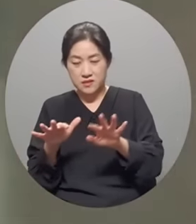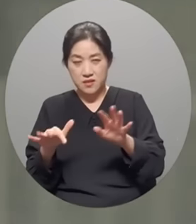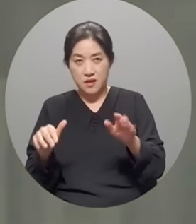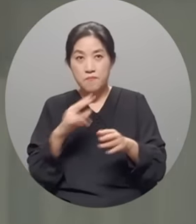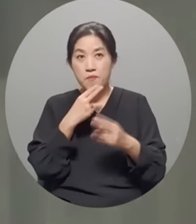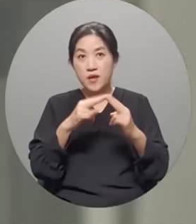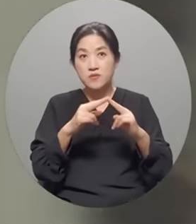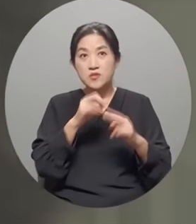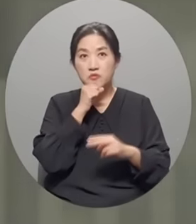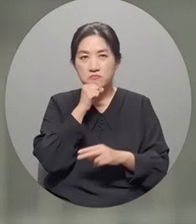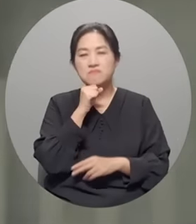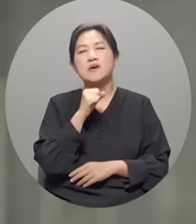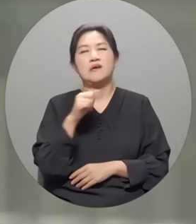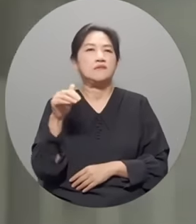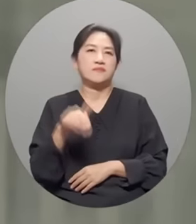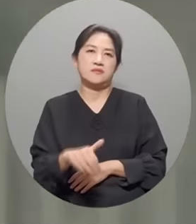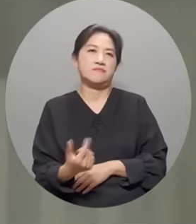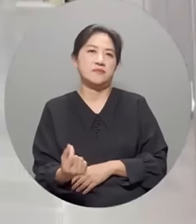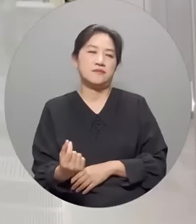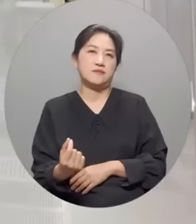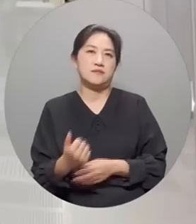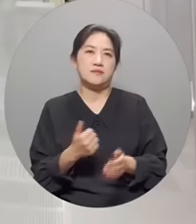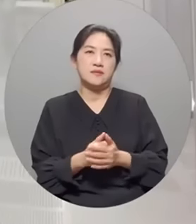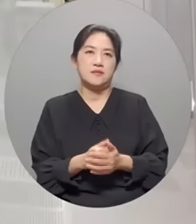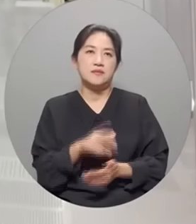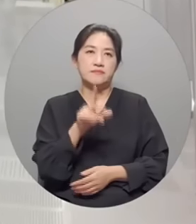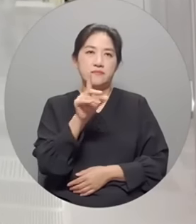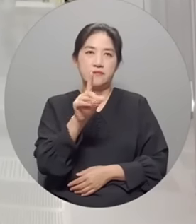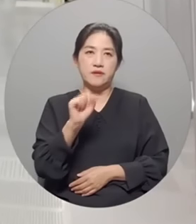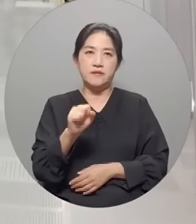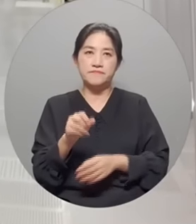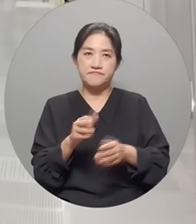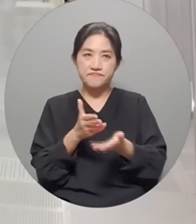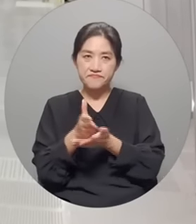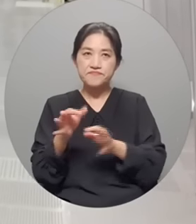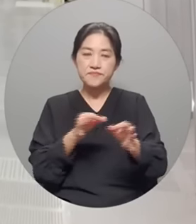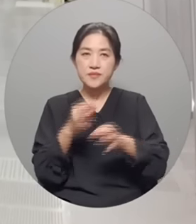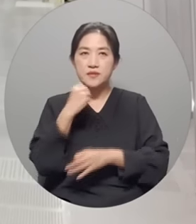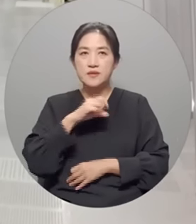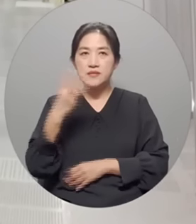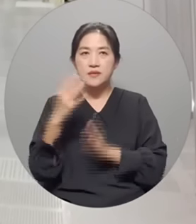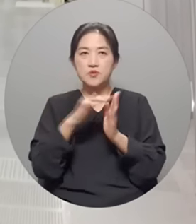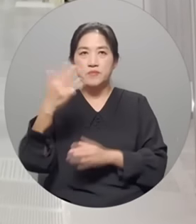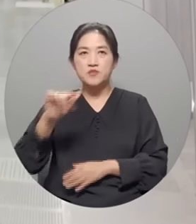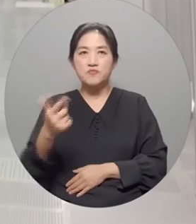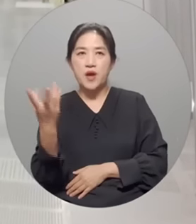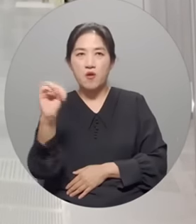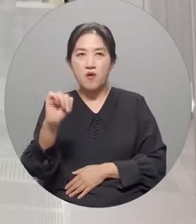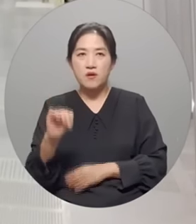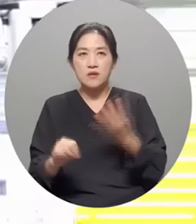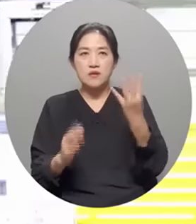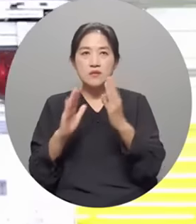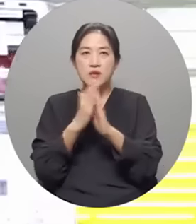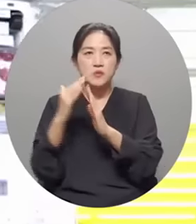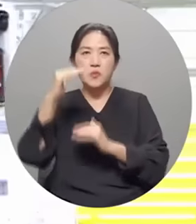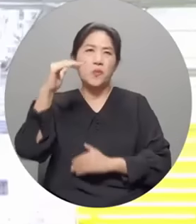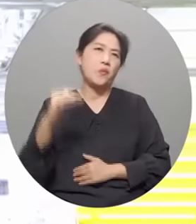성적은 역시 부진했습니다. DS 부문 영업이익은 3조 8,600억 원, 4조 원을